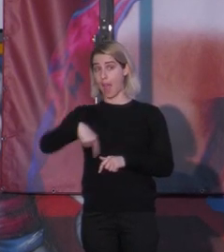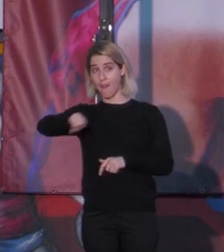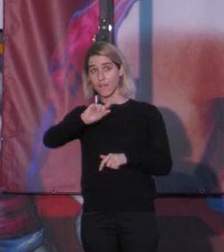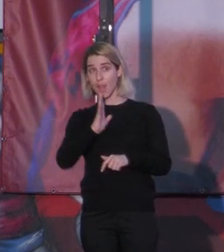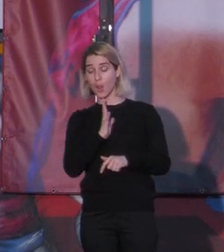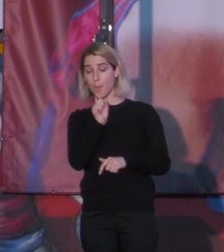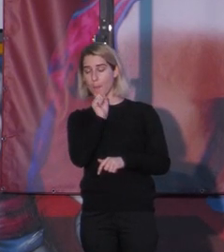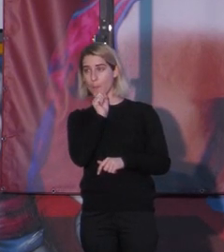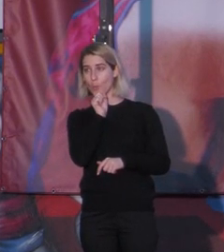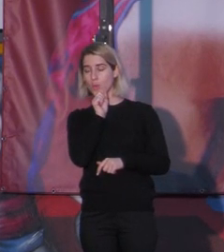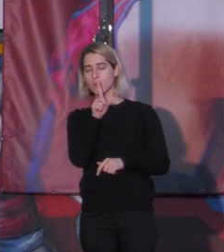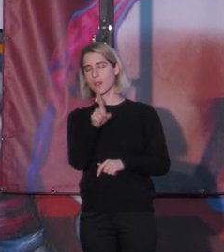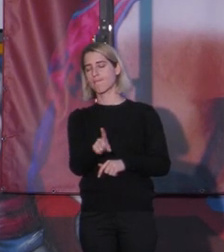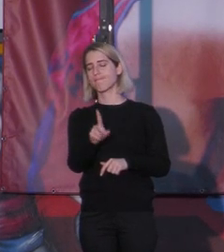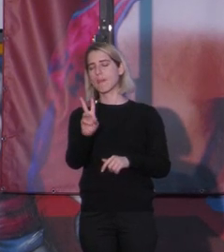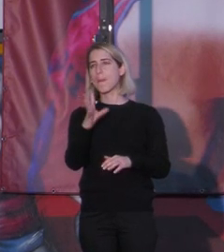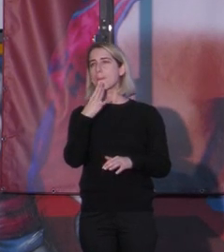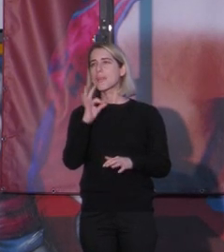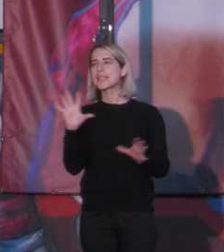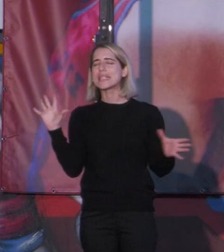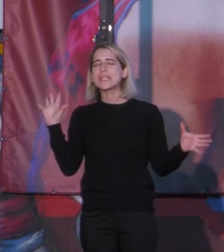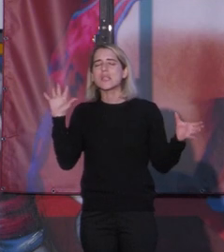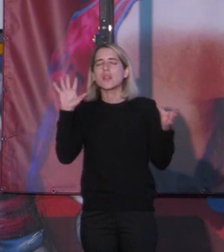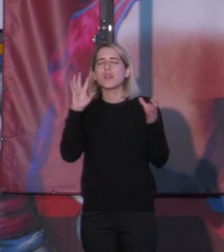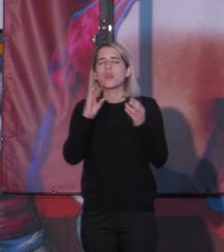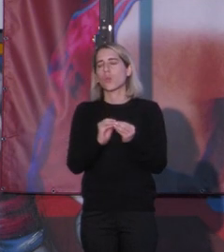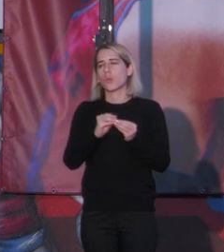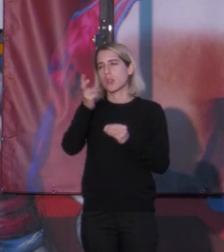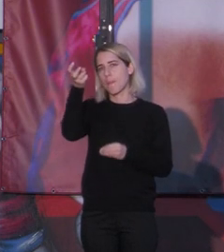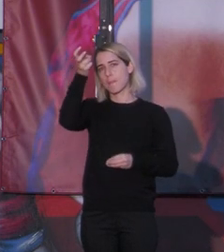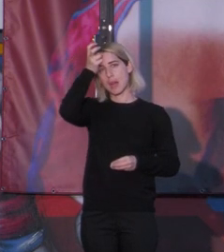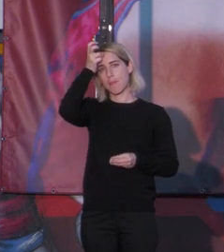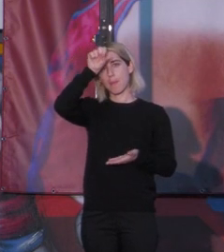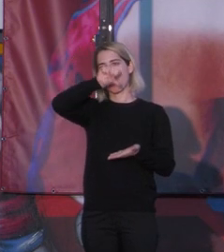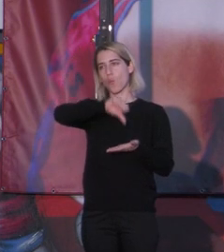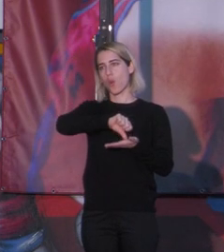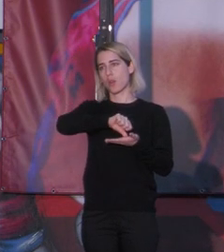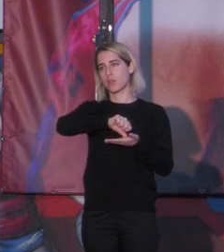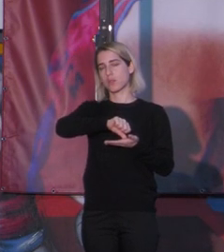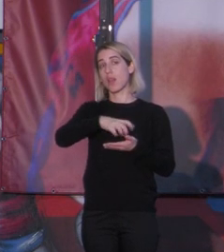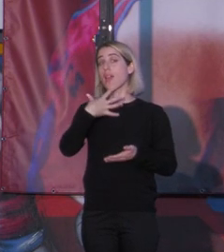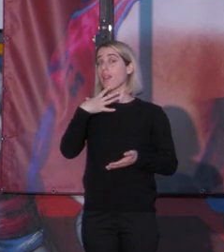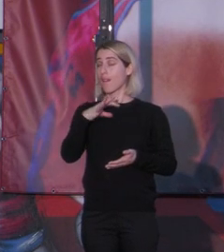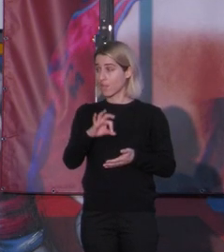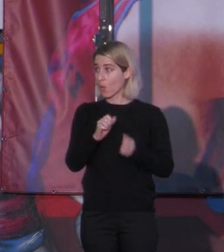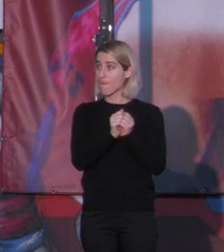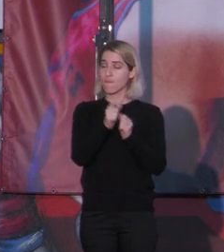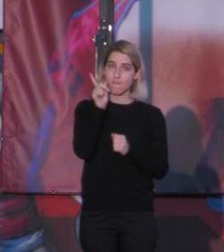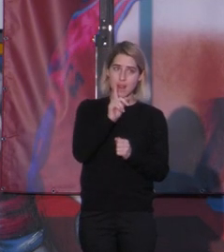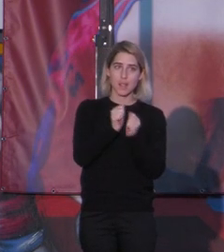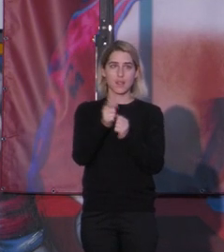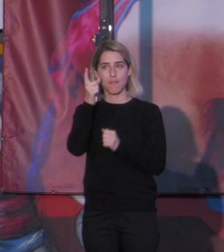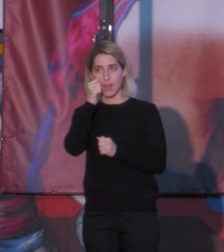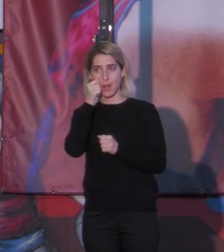γιαγιάδες και οι παππούδες αποτελούν τη συλλογική μνήμη της πόλης μας. Γι' αυτό, φίλες και φίλοι, το όνομα